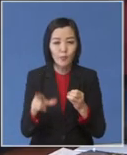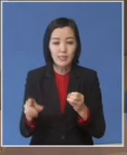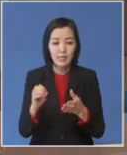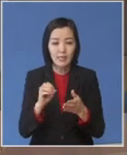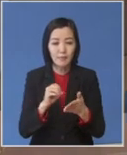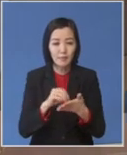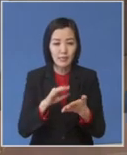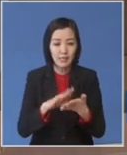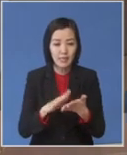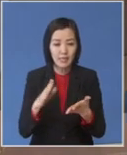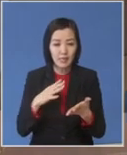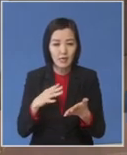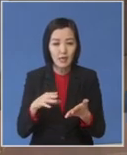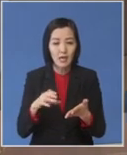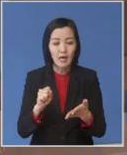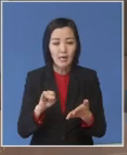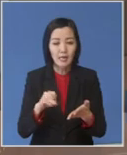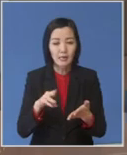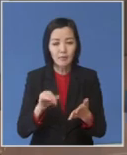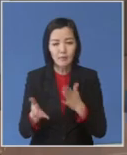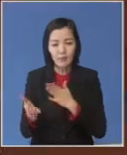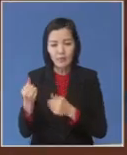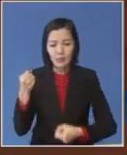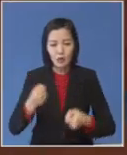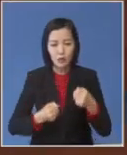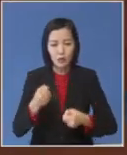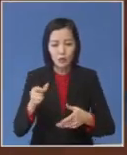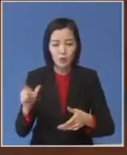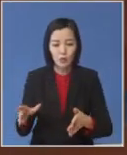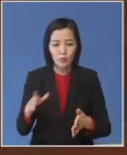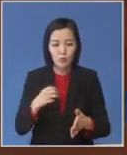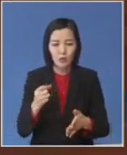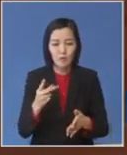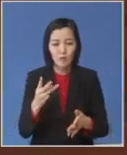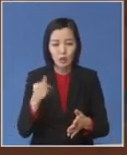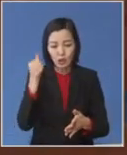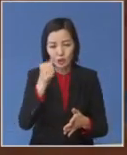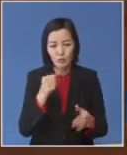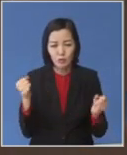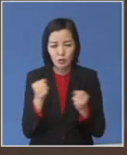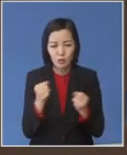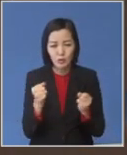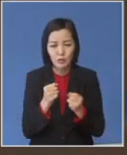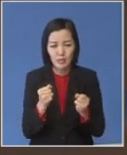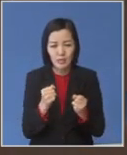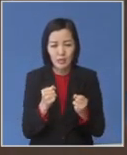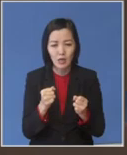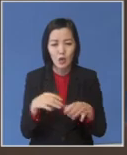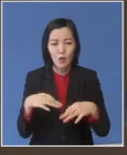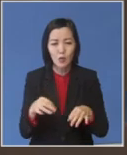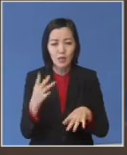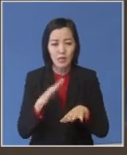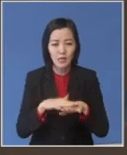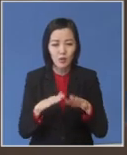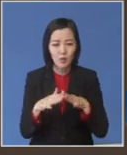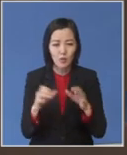жазылыпты. Солардың бірі Тұрдақын Айтыпов. Кезінде жүргізуші болған. Бірнеше жыл бұрын қақаған аязда көлігімен далада қалып екі қолын